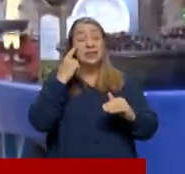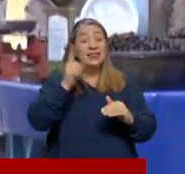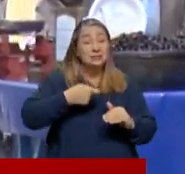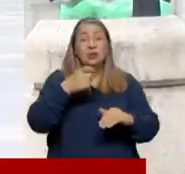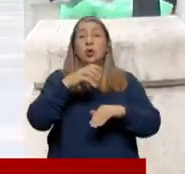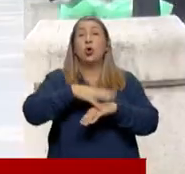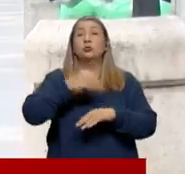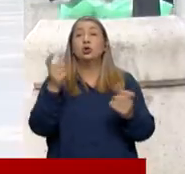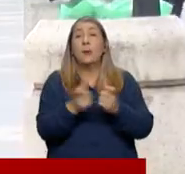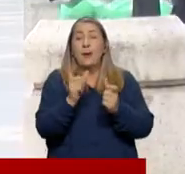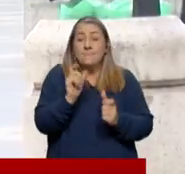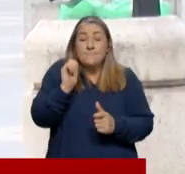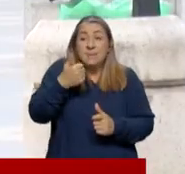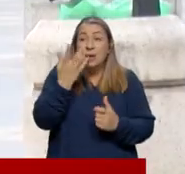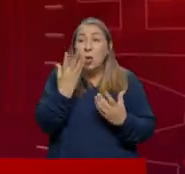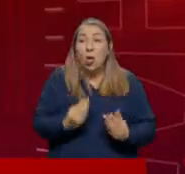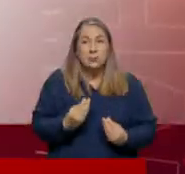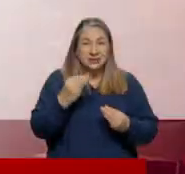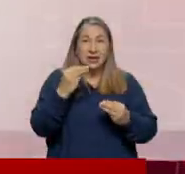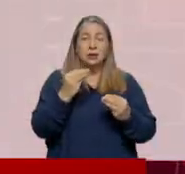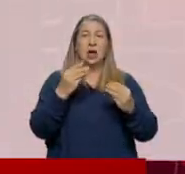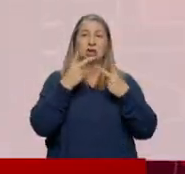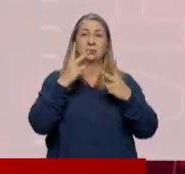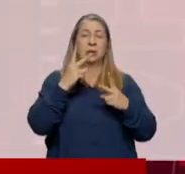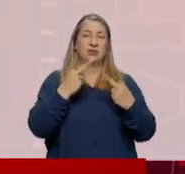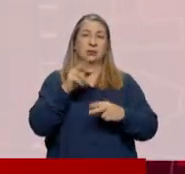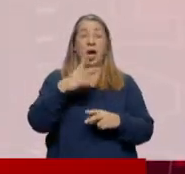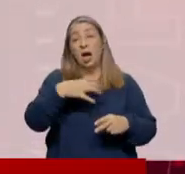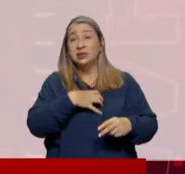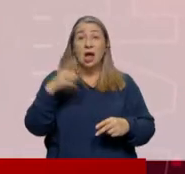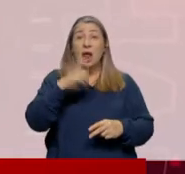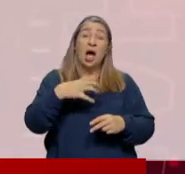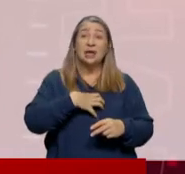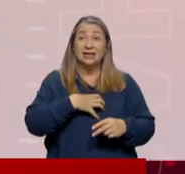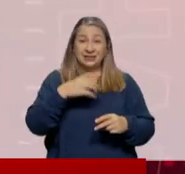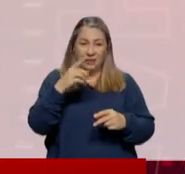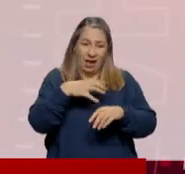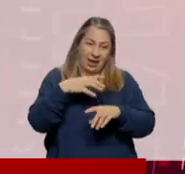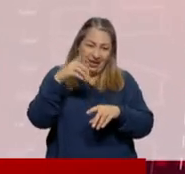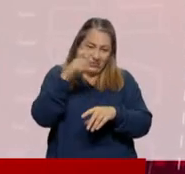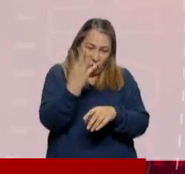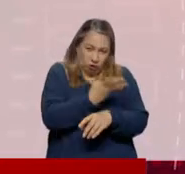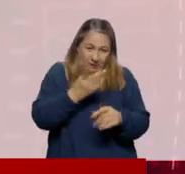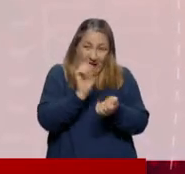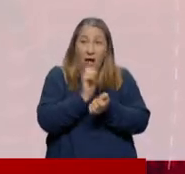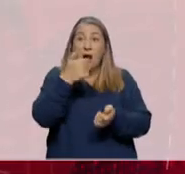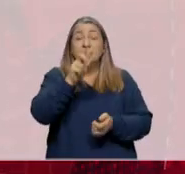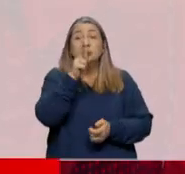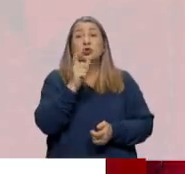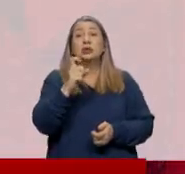tespit Komisyonu toplanmasına bir gün bu olması mesaj gibiydi Haziran ayında dört kişilik bir ailenin açlık sınırı